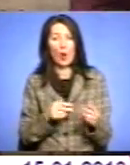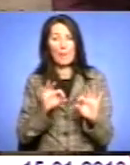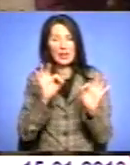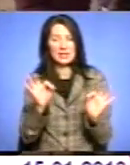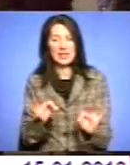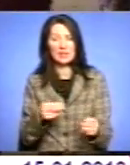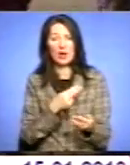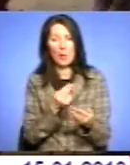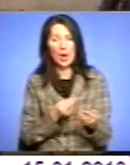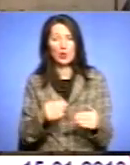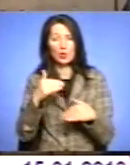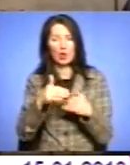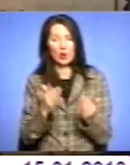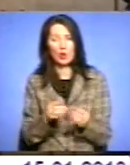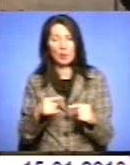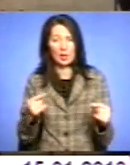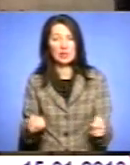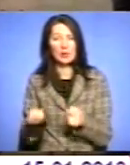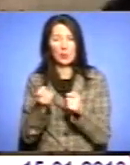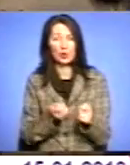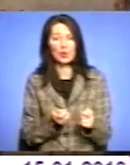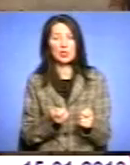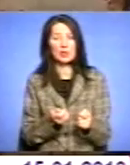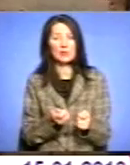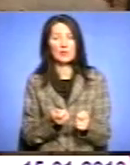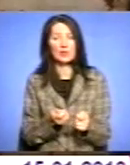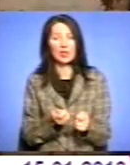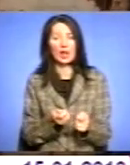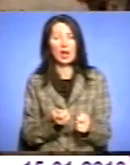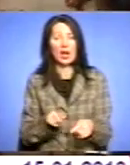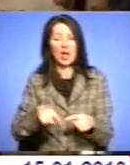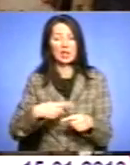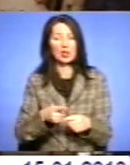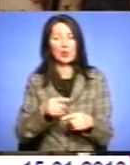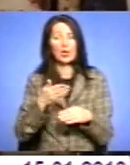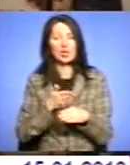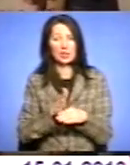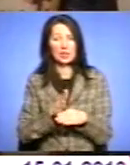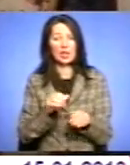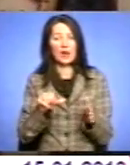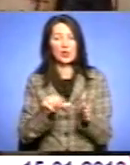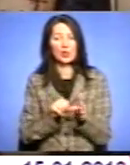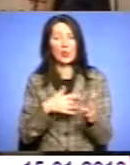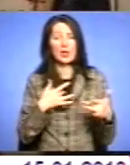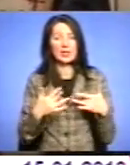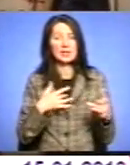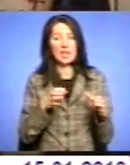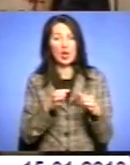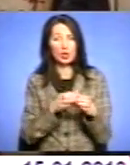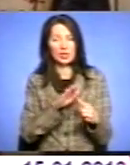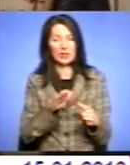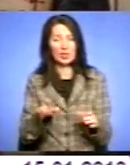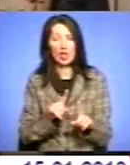свої, поробки приносять. І наступна частина – це виступають на сцені колективи дітей з